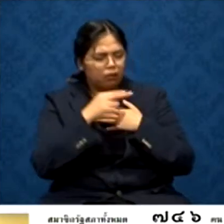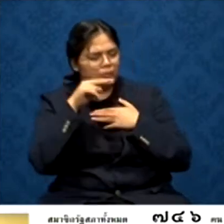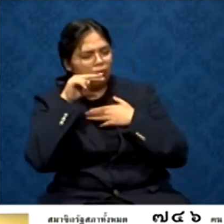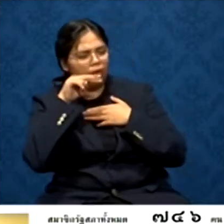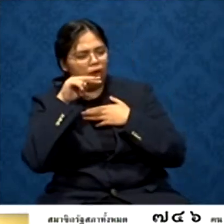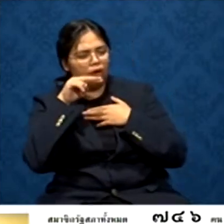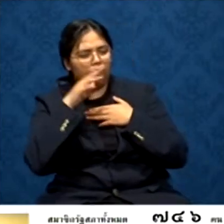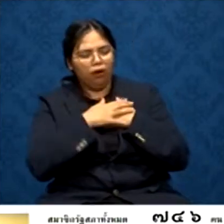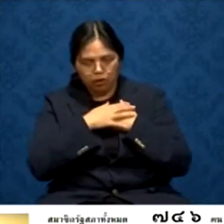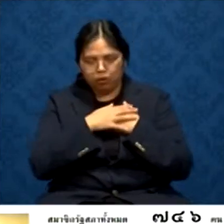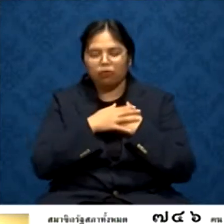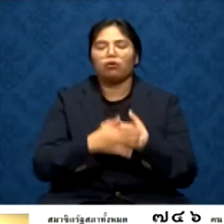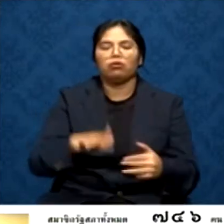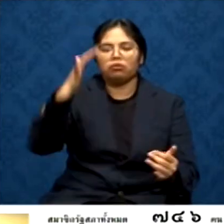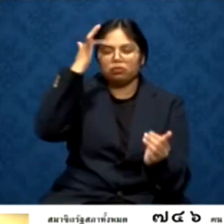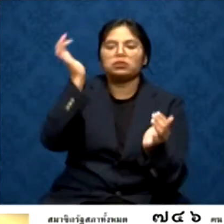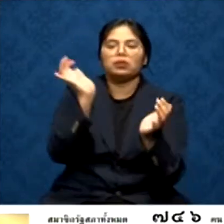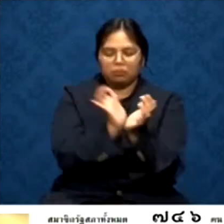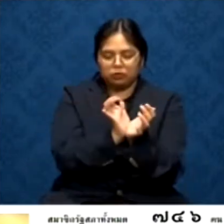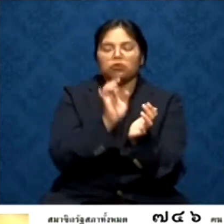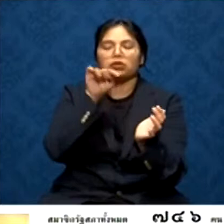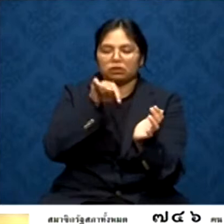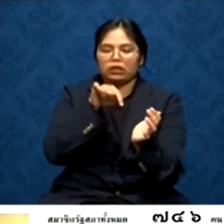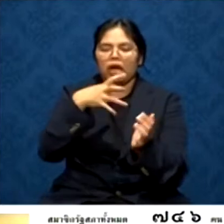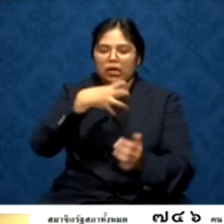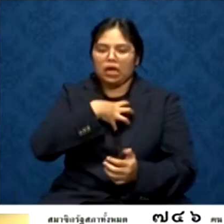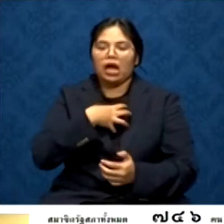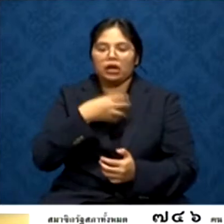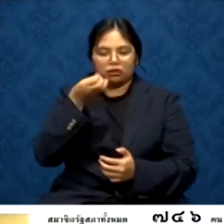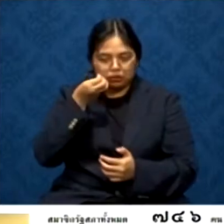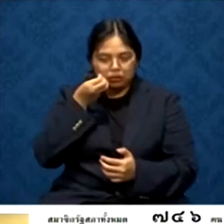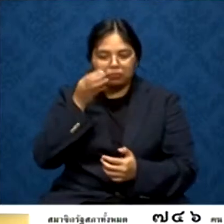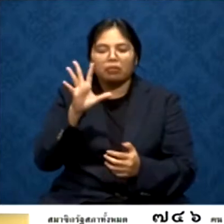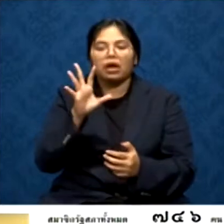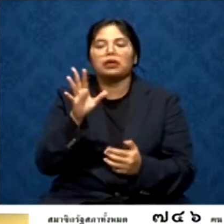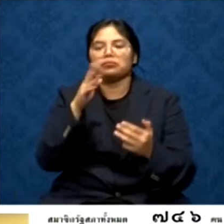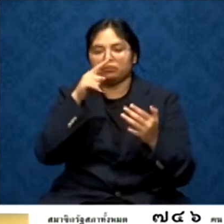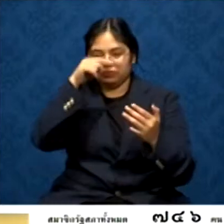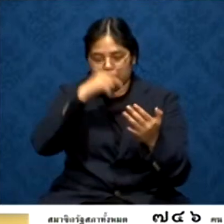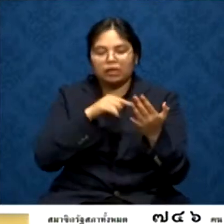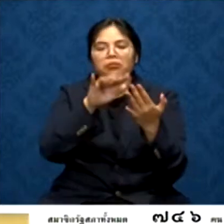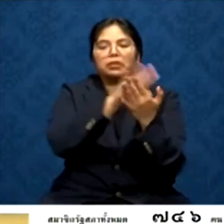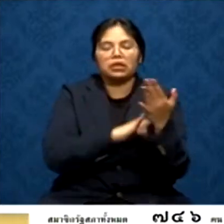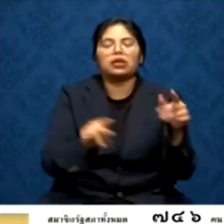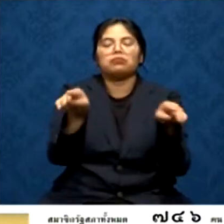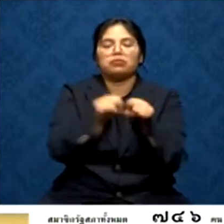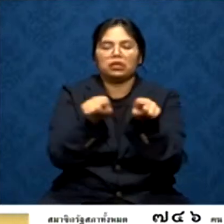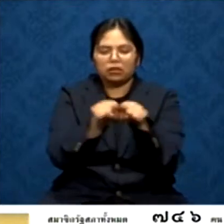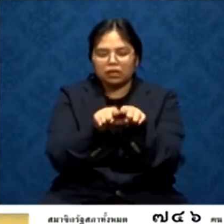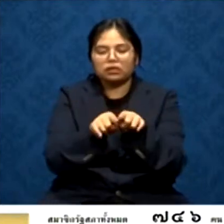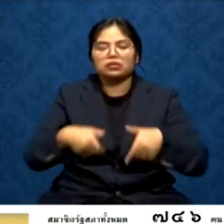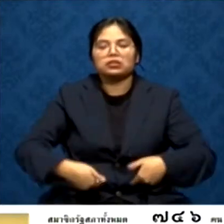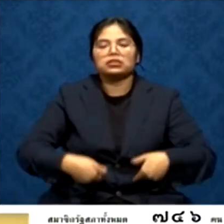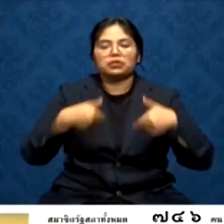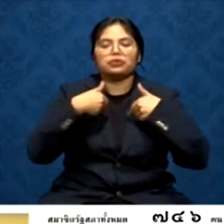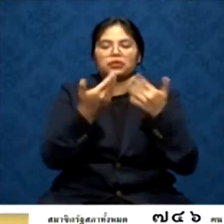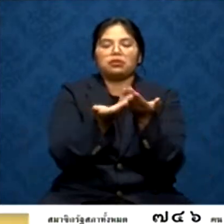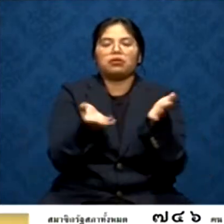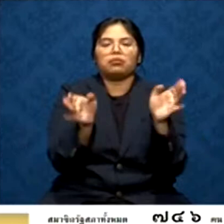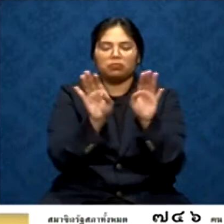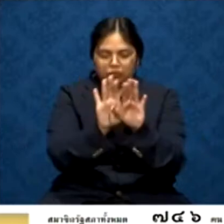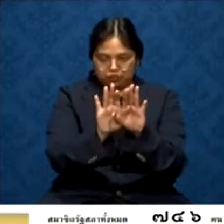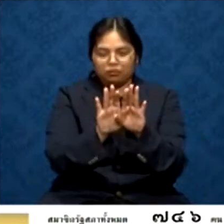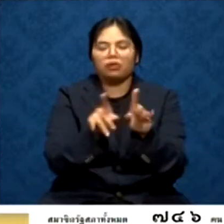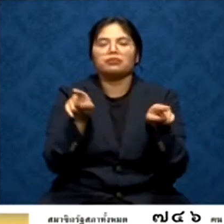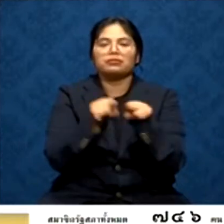อย่างคุณประวินก็คงอยากกลับมาที่ประเทศไทยใช้ชีวิตอย่างปกติสุขกับคนในครอบครัว